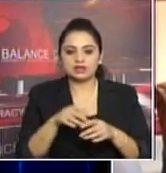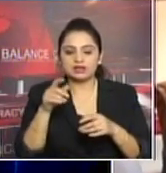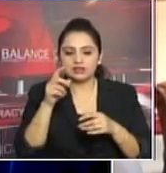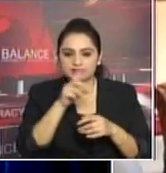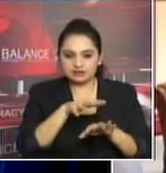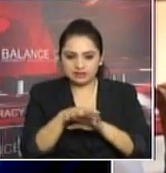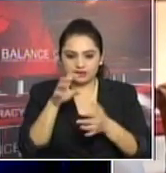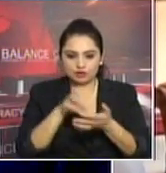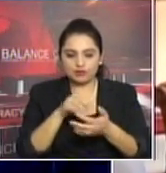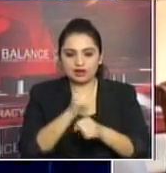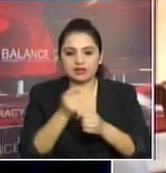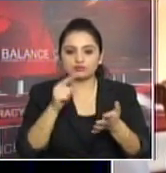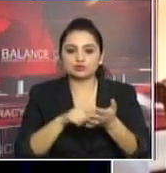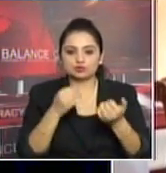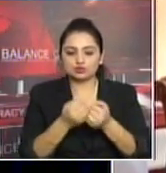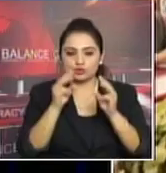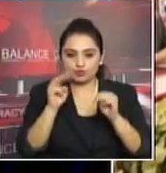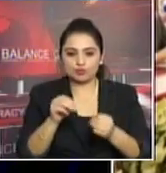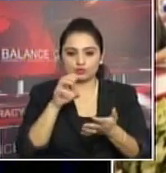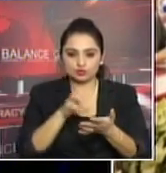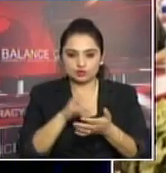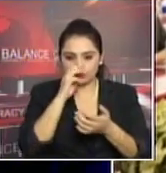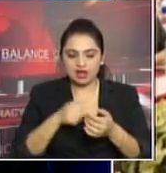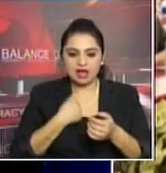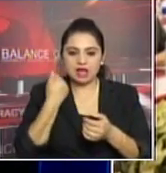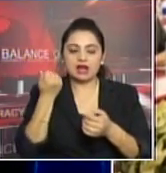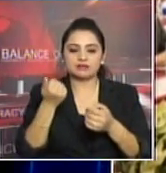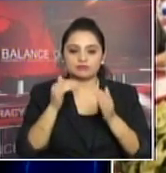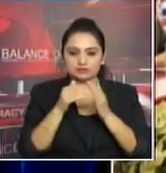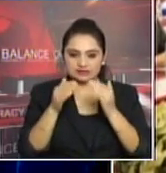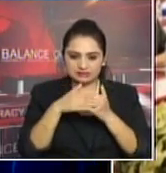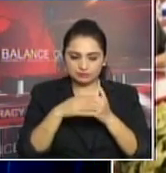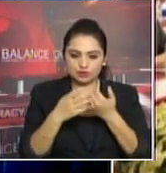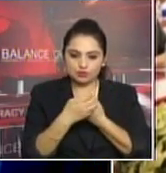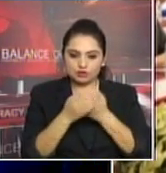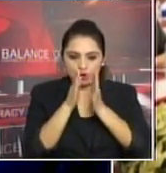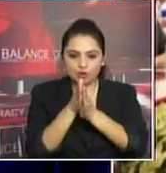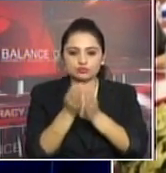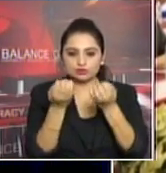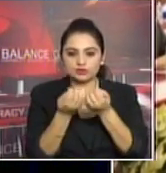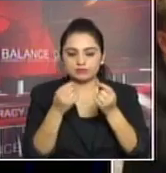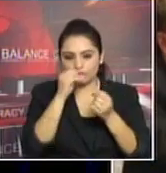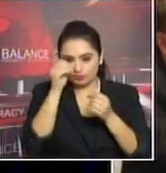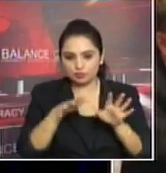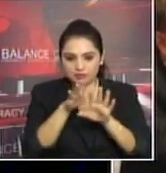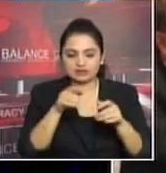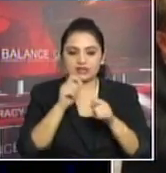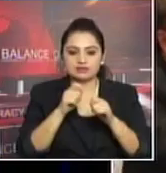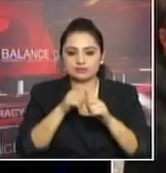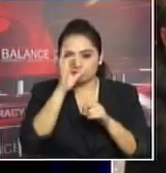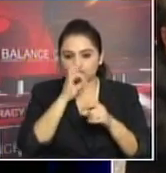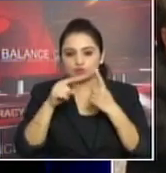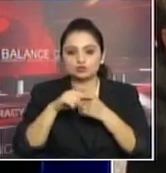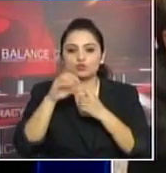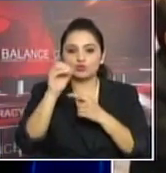र केही महत्त्वपूर्ण ठाउँहरूमा भने आफै वा छिमेकी मुलुकहरूलाई अनुरोध गरेर भए पनि पूर्वाधार निर्माणमा विशेष जोड